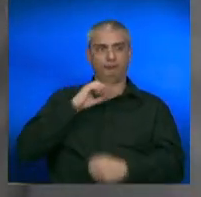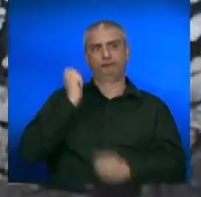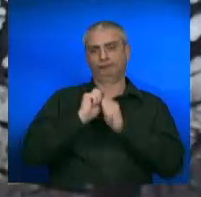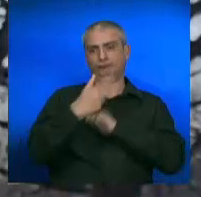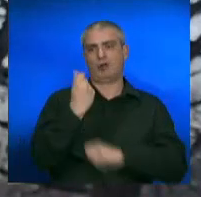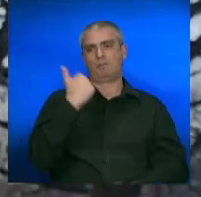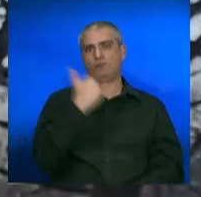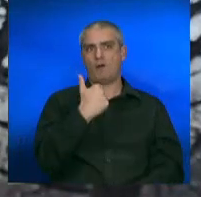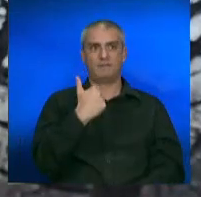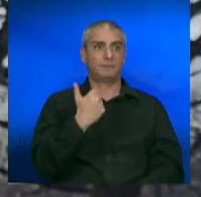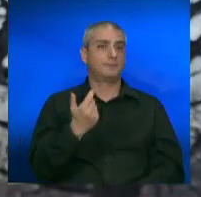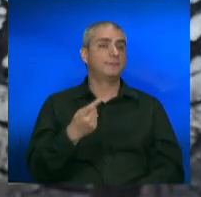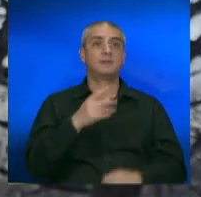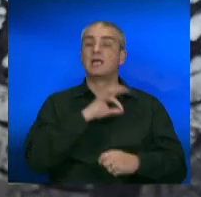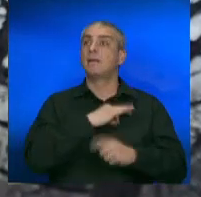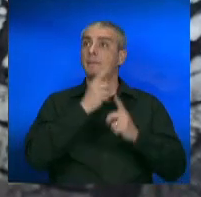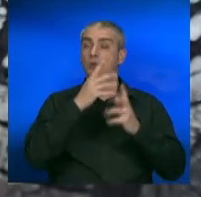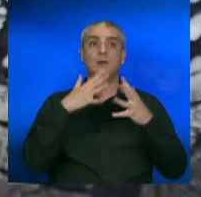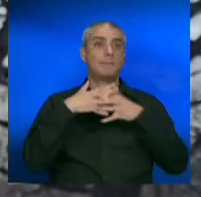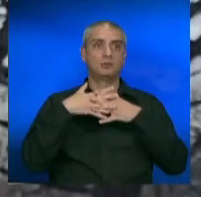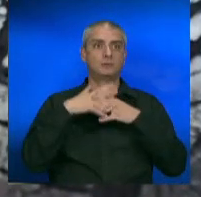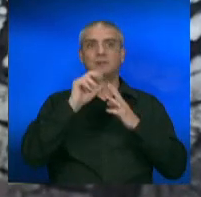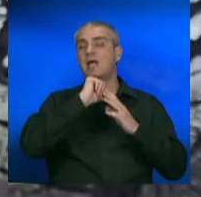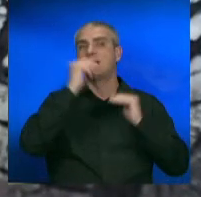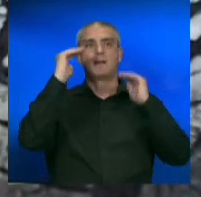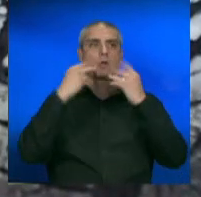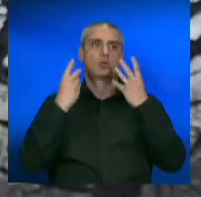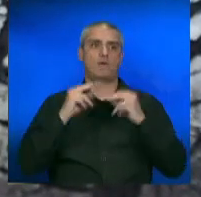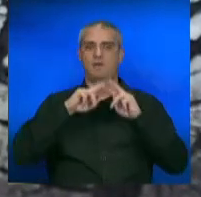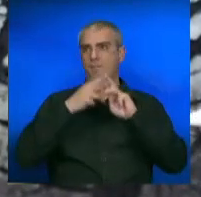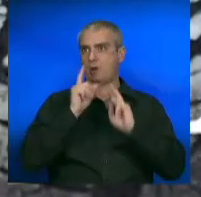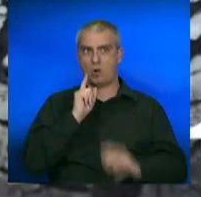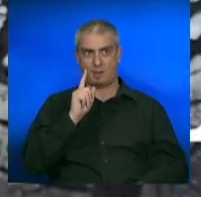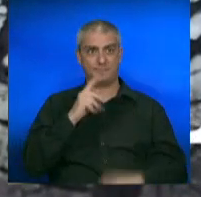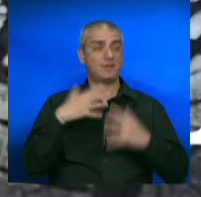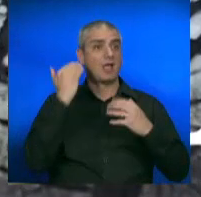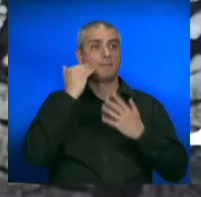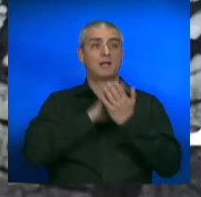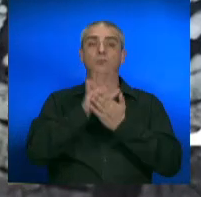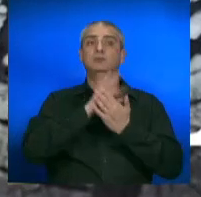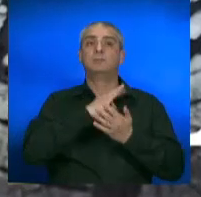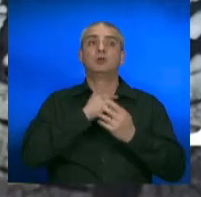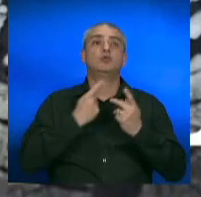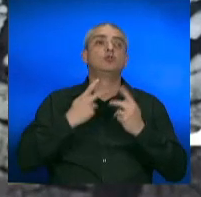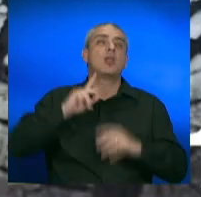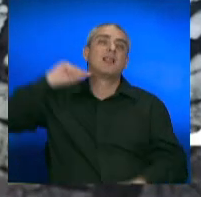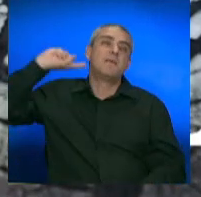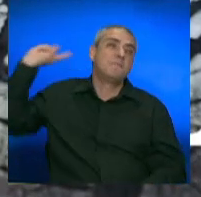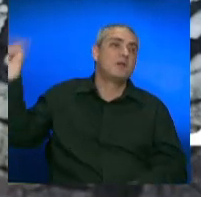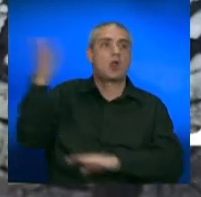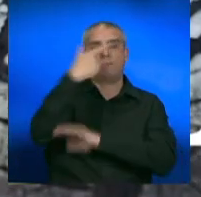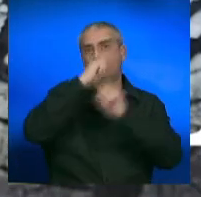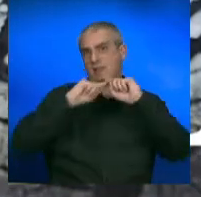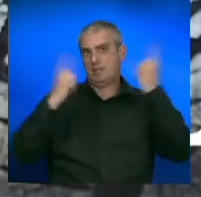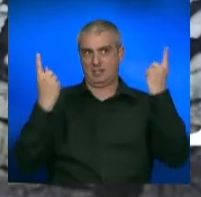טוב יותר. מערכת הבריאות בארצות הברית היא הכי פחות יעילה בעולם. האמריקנים מוציאים על בריאות יותר מכל מדינה אחרת,